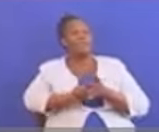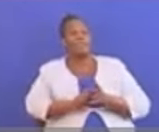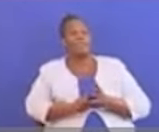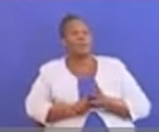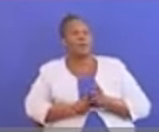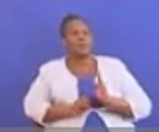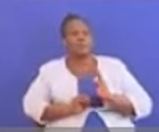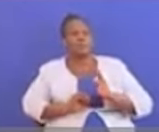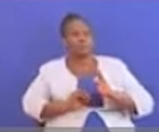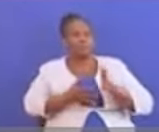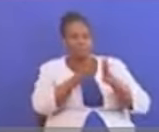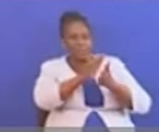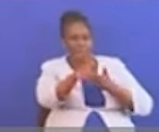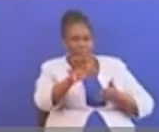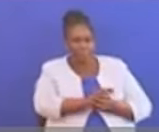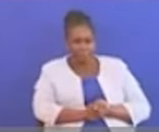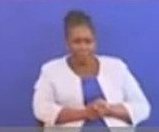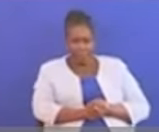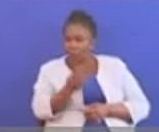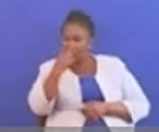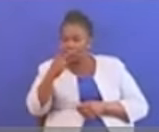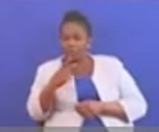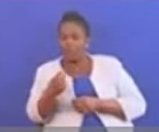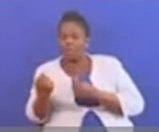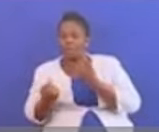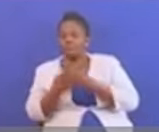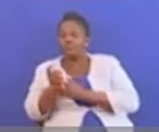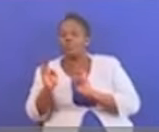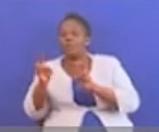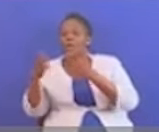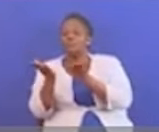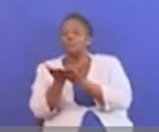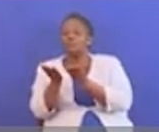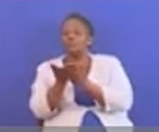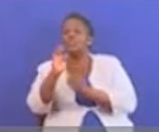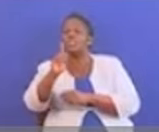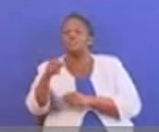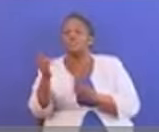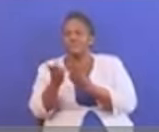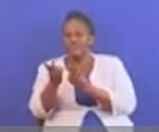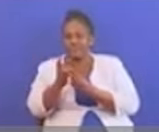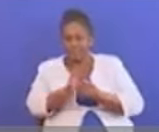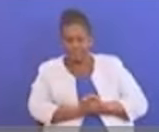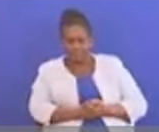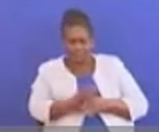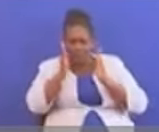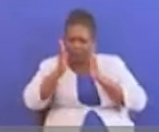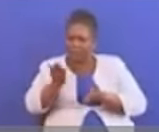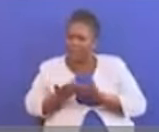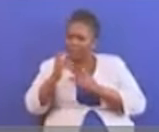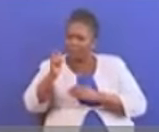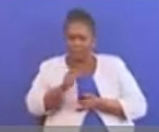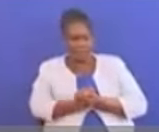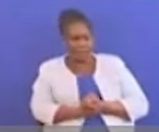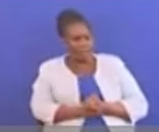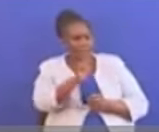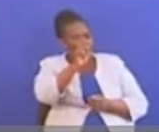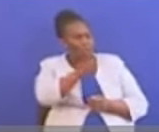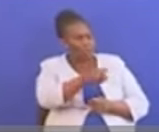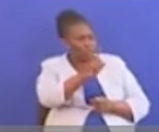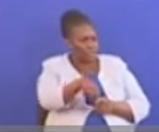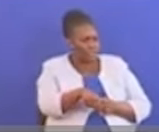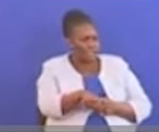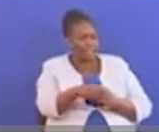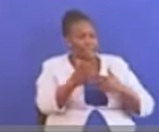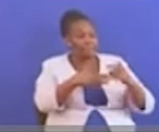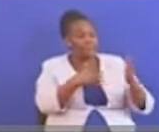amesema kwa watoto pia ipo mashuleni yanafanyika. Mheshimiwa Naibu Spika, niseme tu kosa hata kama limefanywa na mtoto